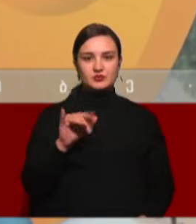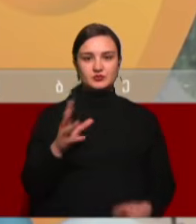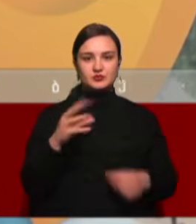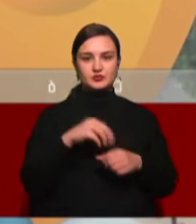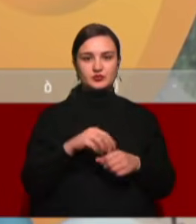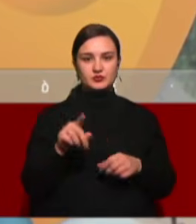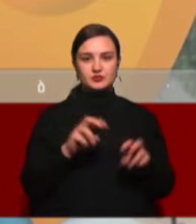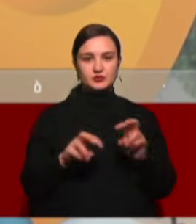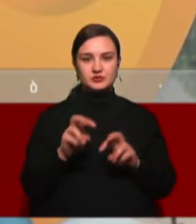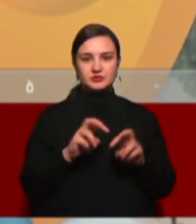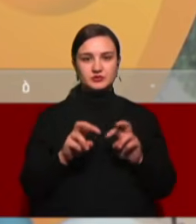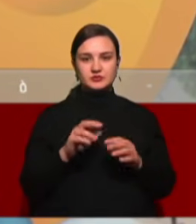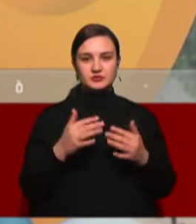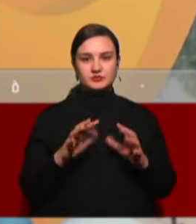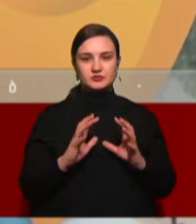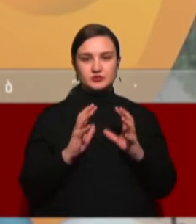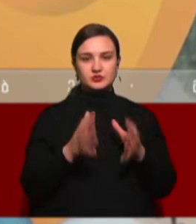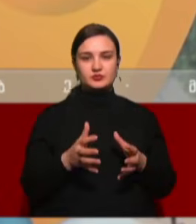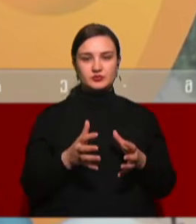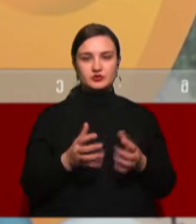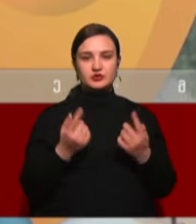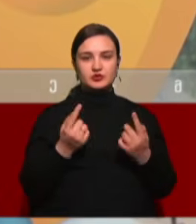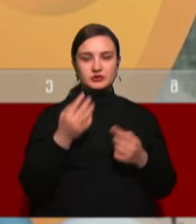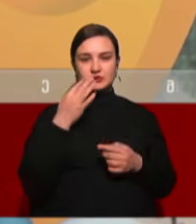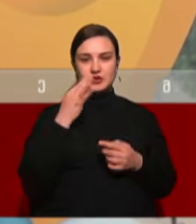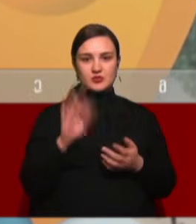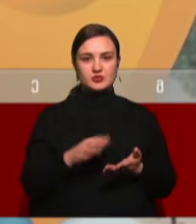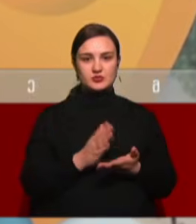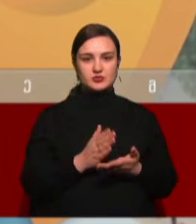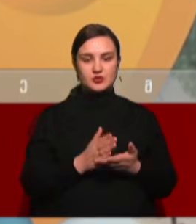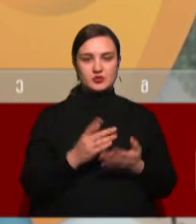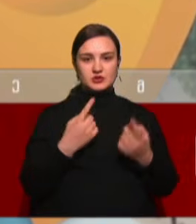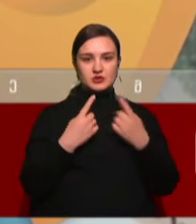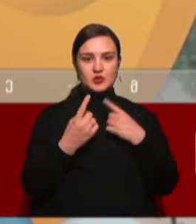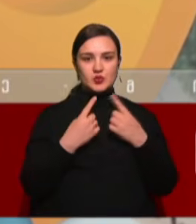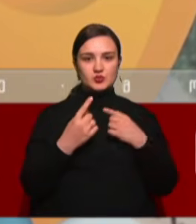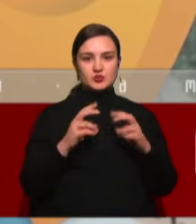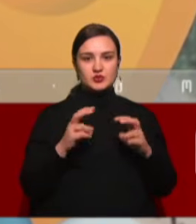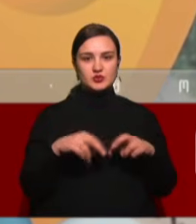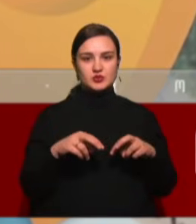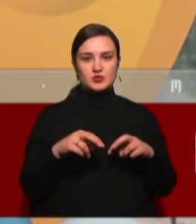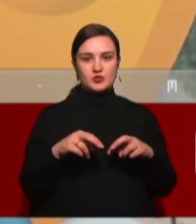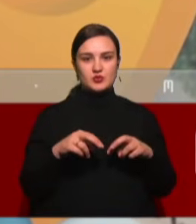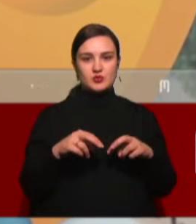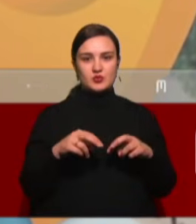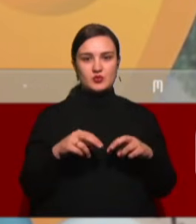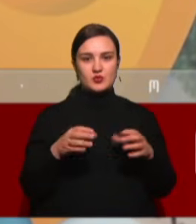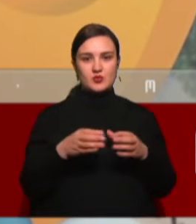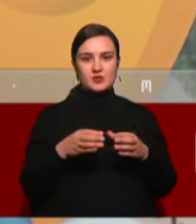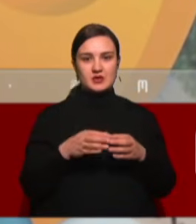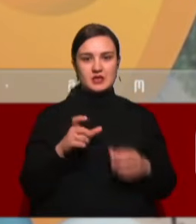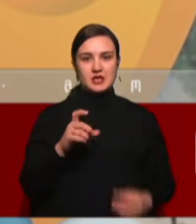მოიძებნა სოფლიოში დიდი გამოცდილების მქონე საკონსულტაციო კომპანია LDP, რომელიც უკვე